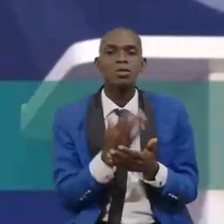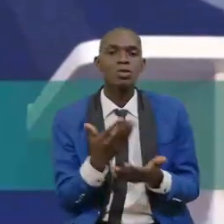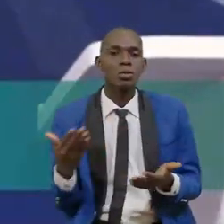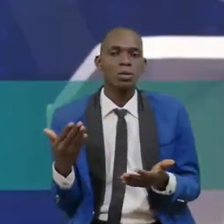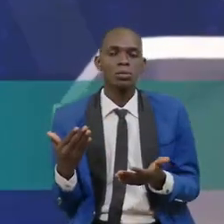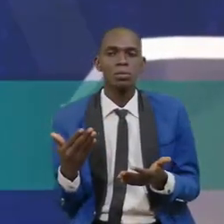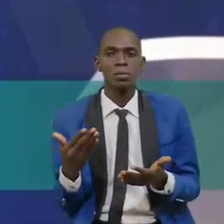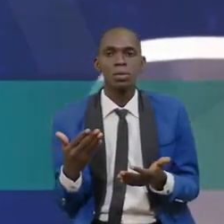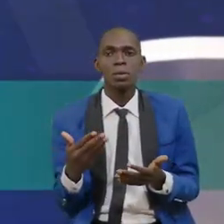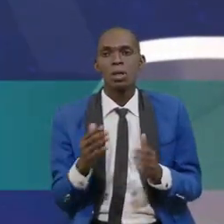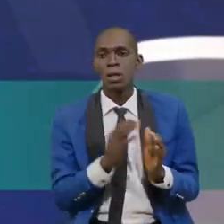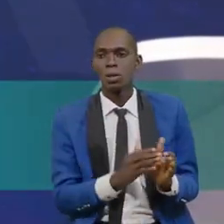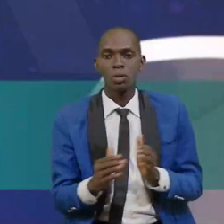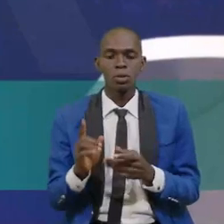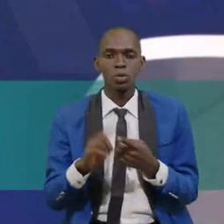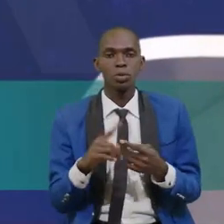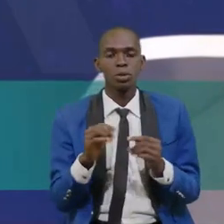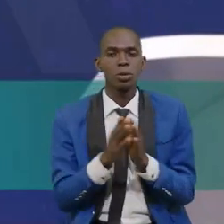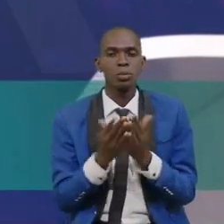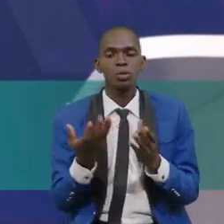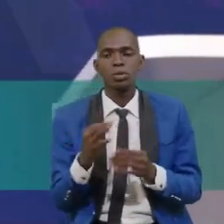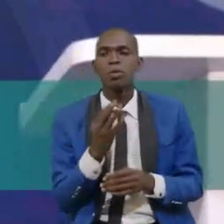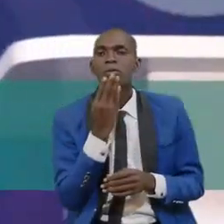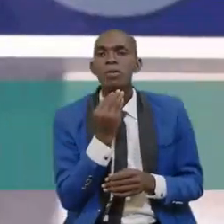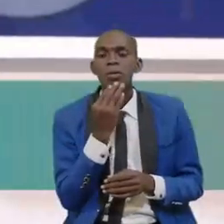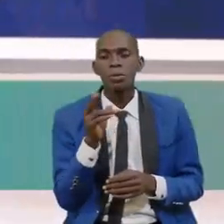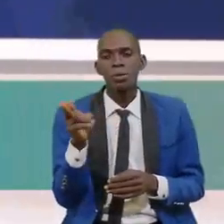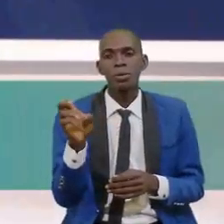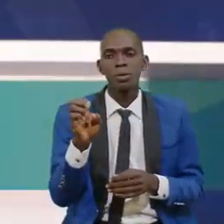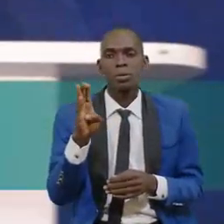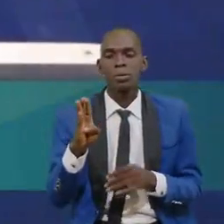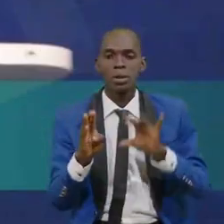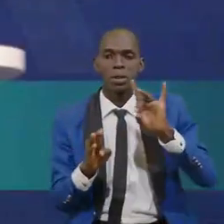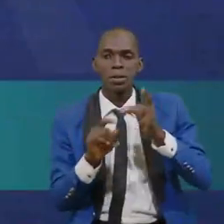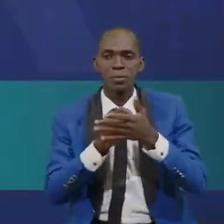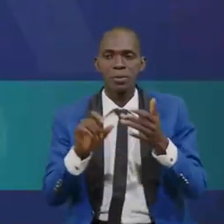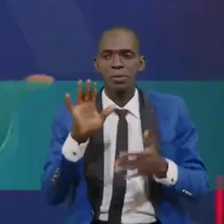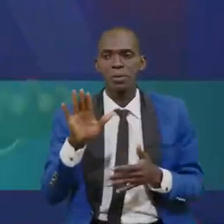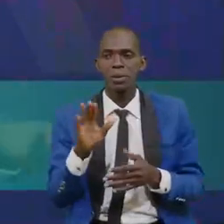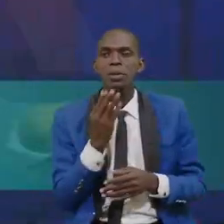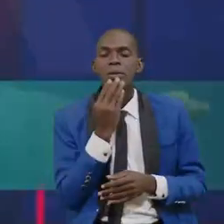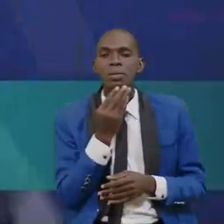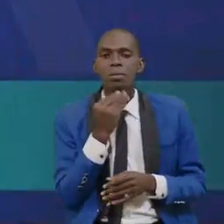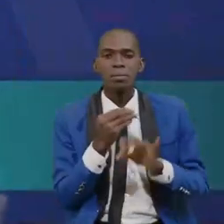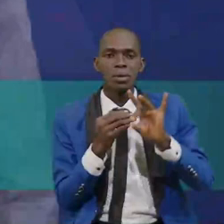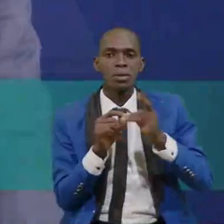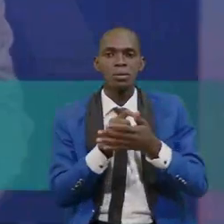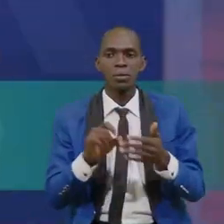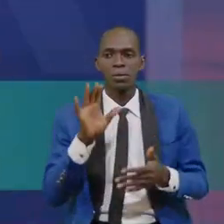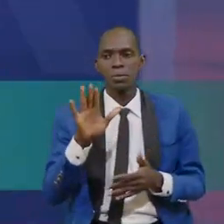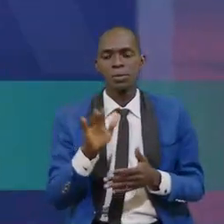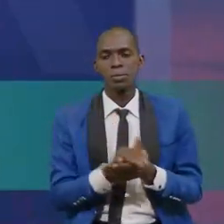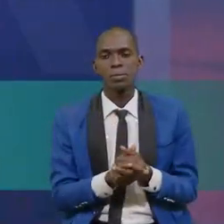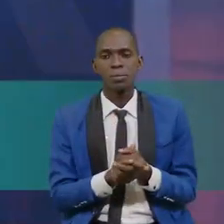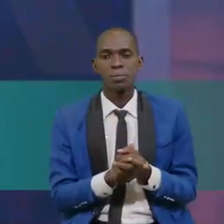peux négliger. En Hébreux chapitre 8, verset 5. En Hébreux 8, verset 5.